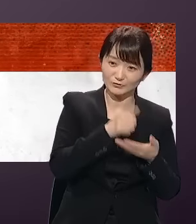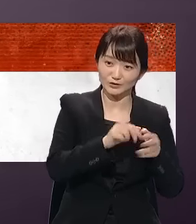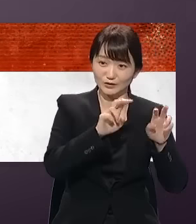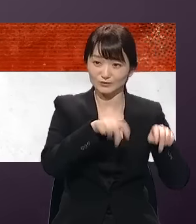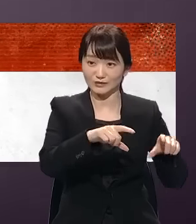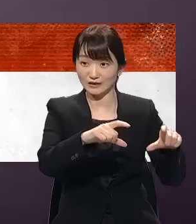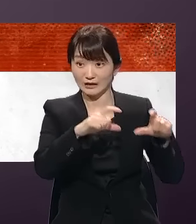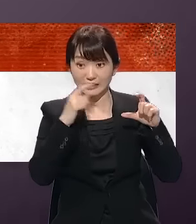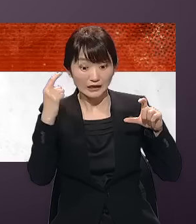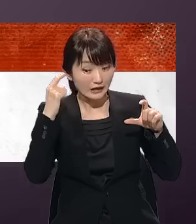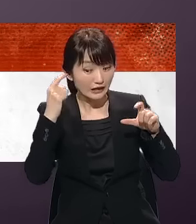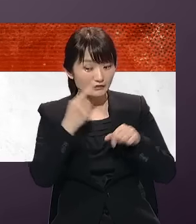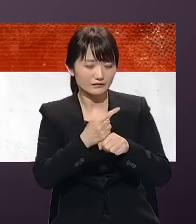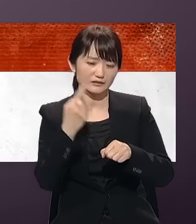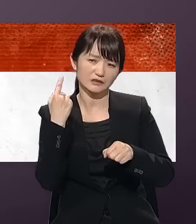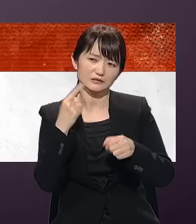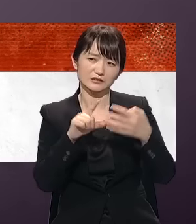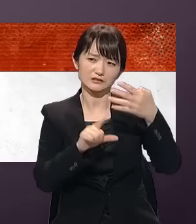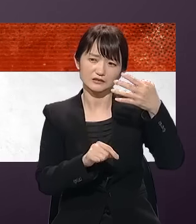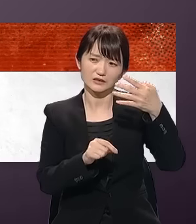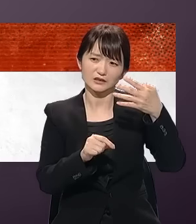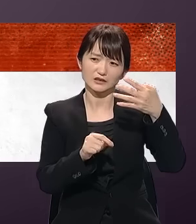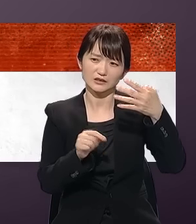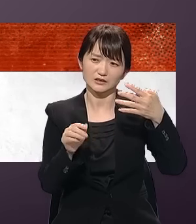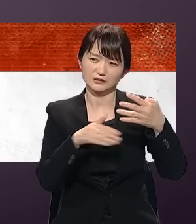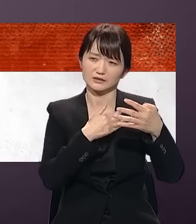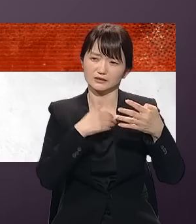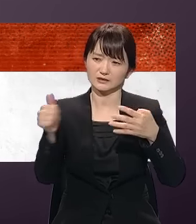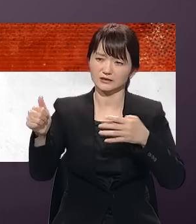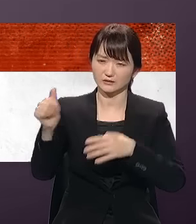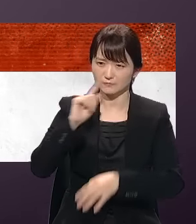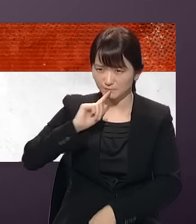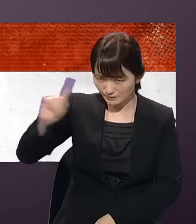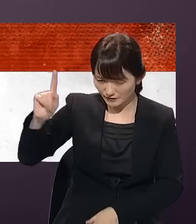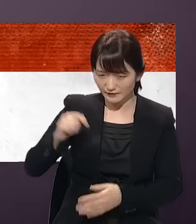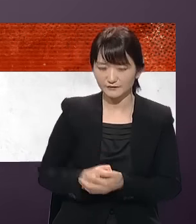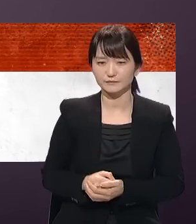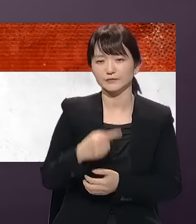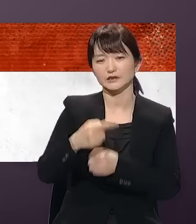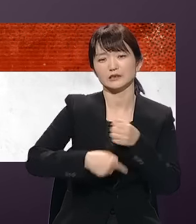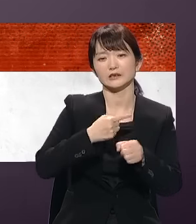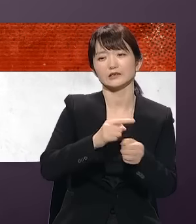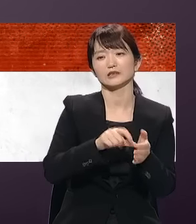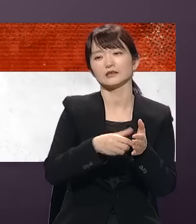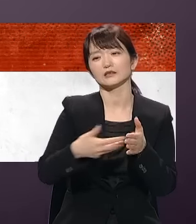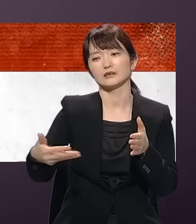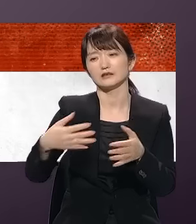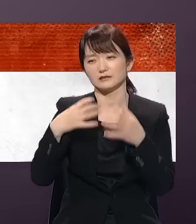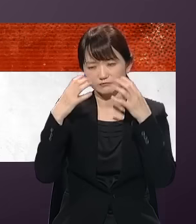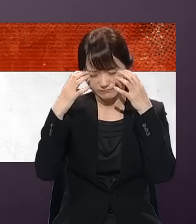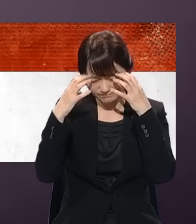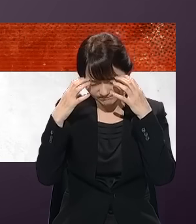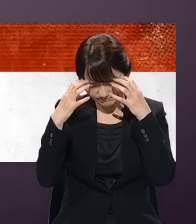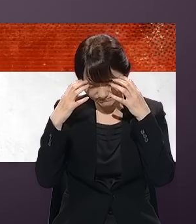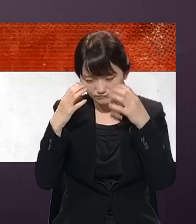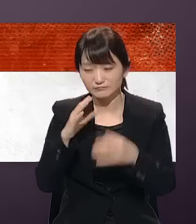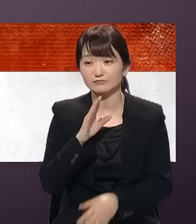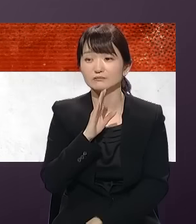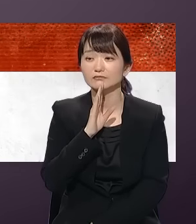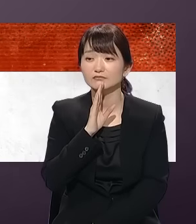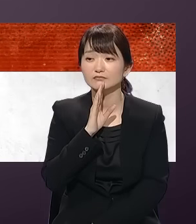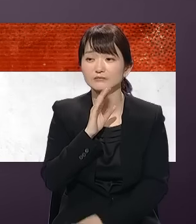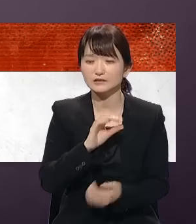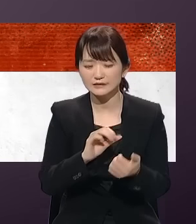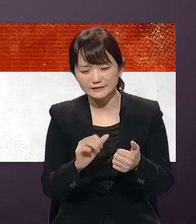듣기까지 작년 4월 달에 상남이 고차를 고사했던 그래서 년일이 시간 동안 너무 고통스럽고 사실